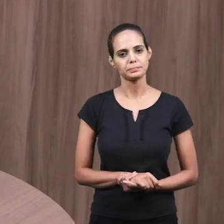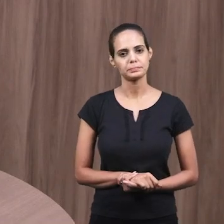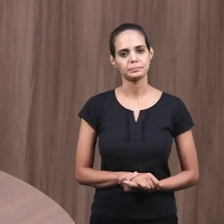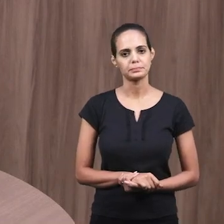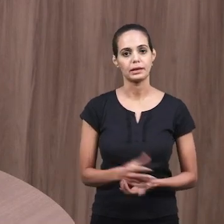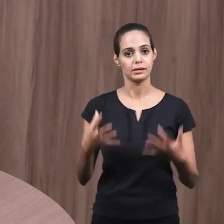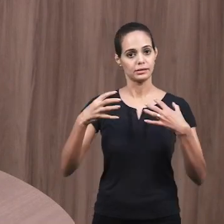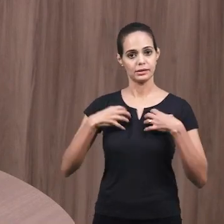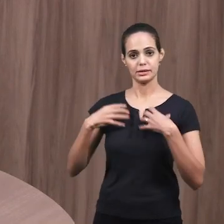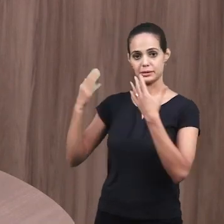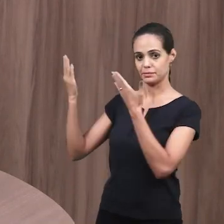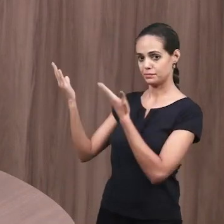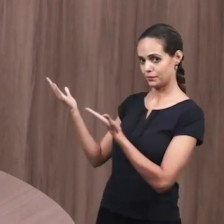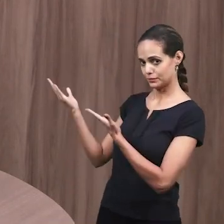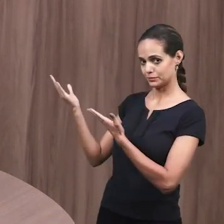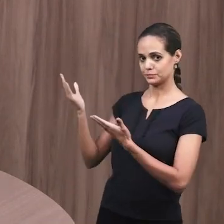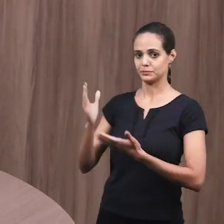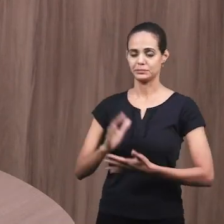Ça va faire comme ça.